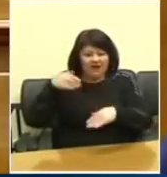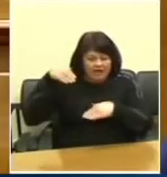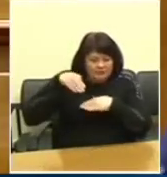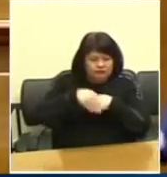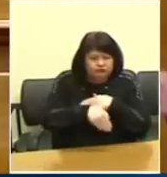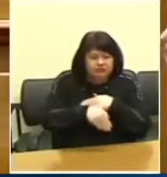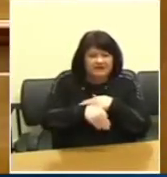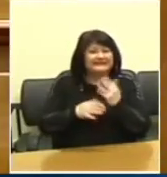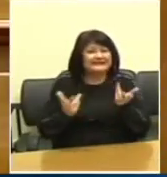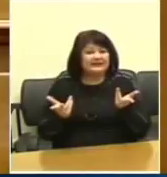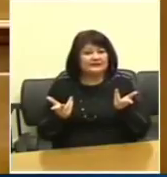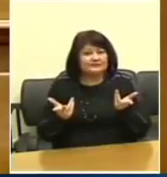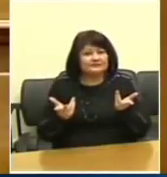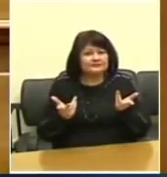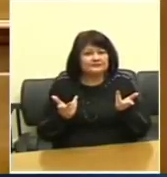στην